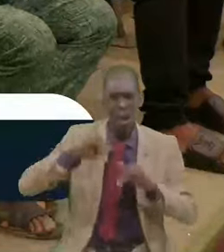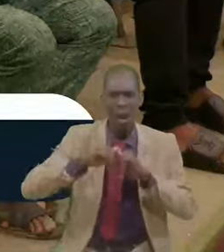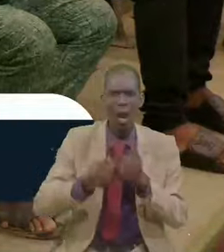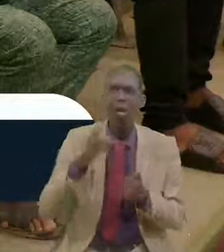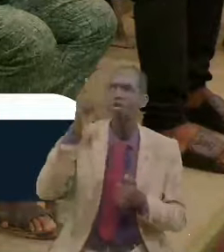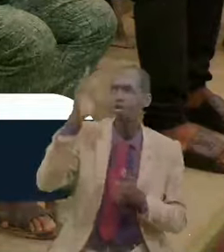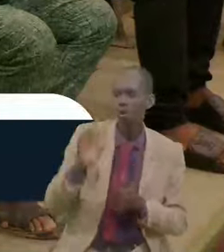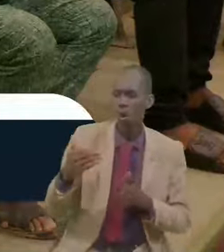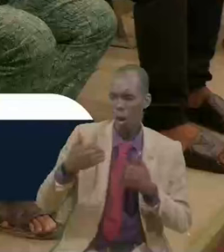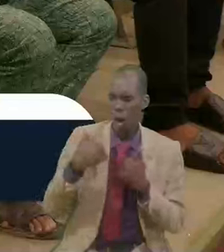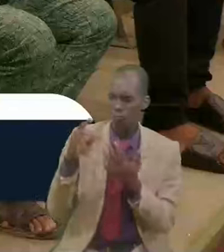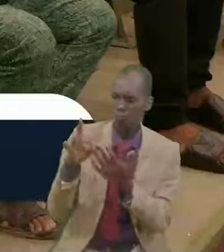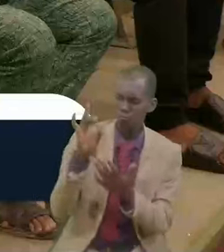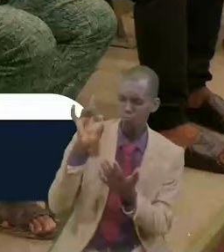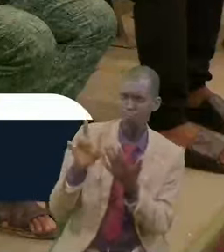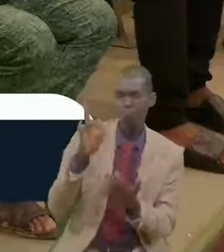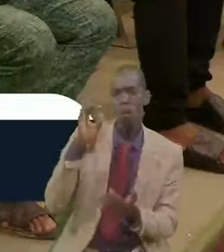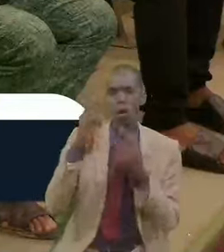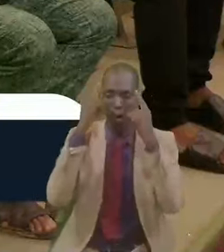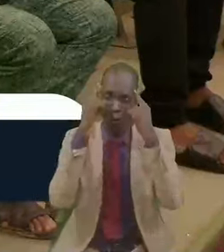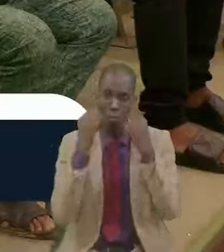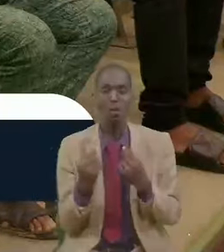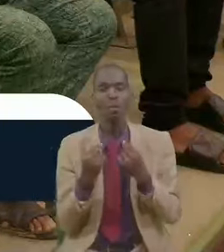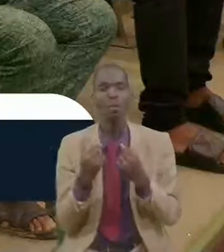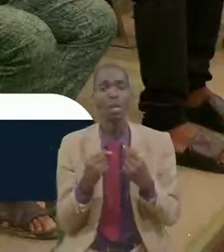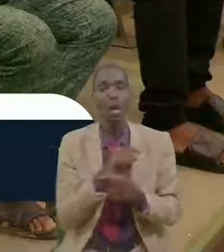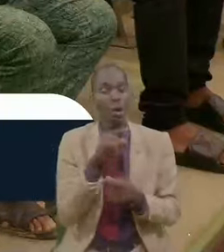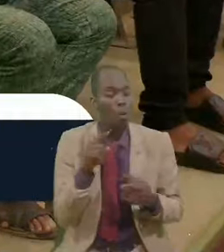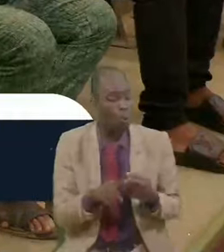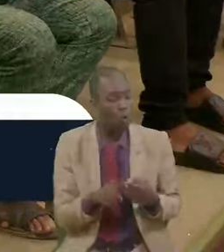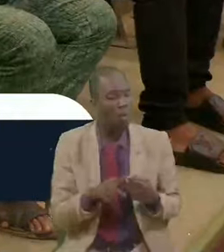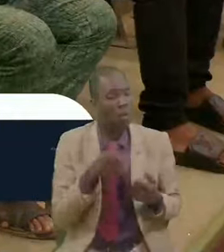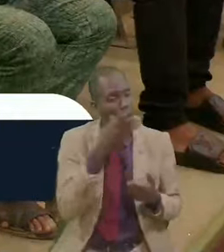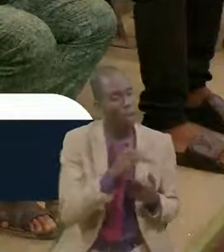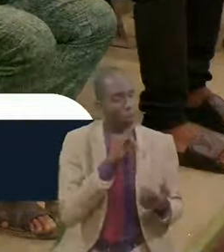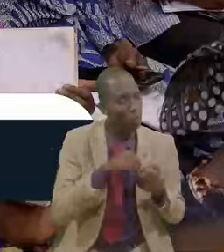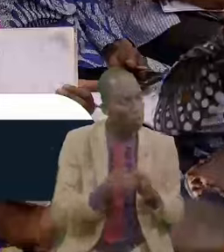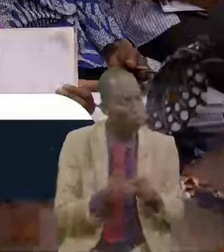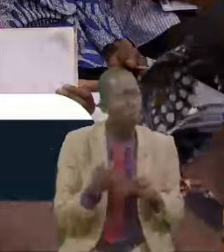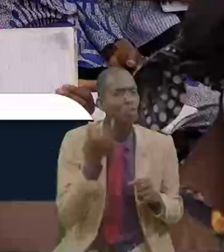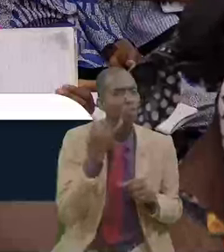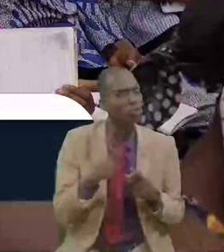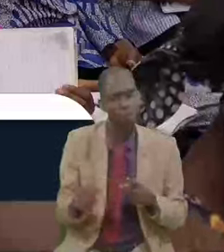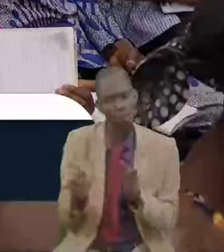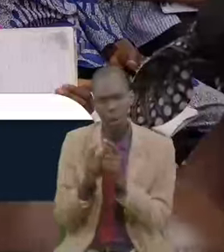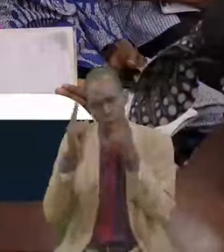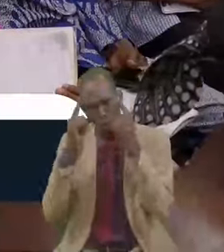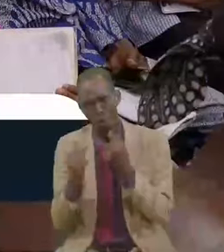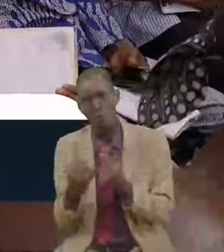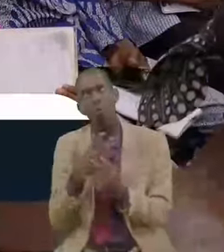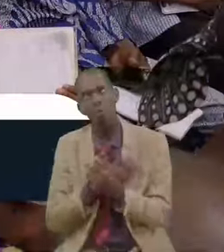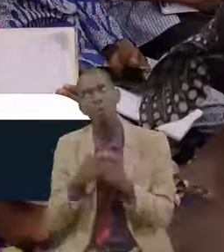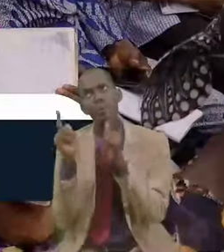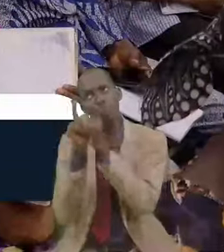ont oublié comment Dieu a utilisé Moïse pour eux. Ils ont dit qu'il y a des géants. Ils pouvaient dire à Dieu. Moïse, chaque fois, tu pries Dieu.